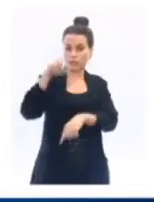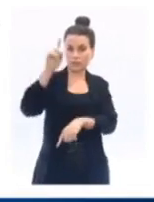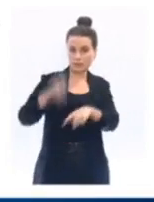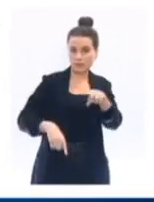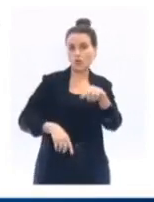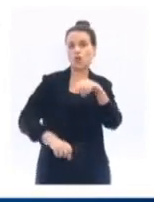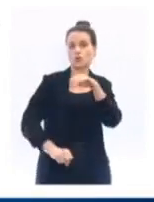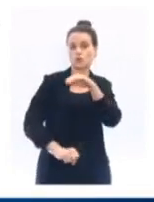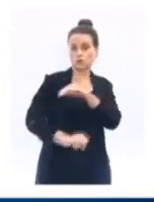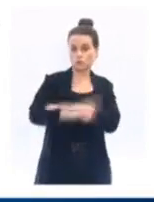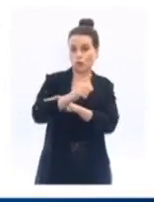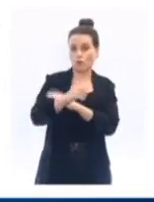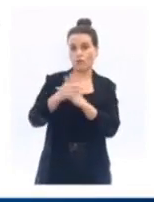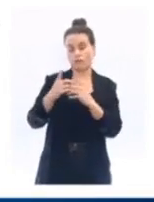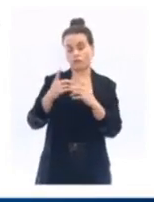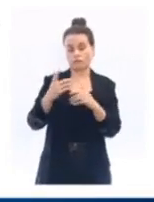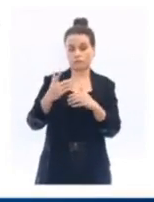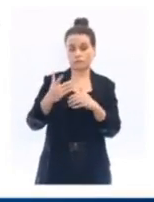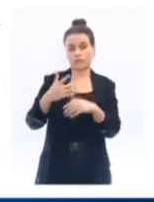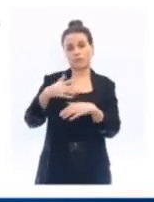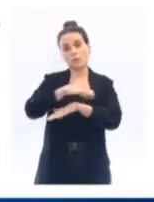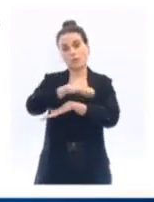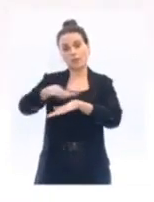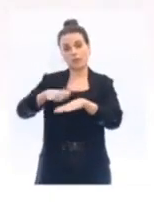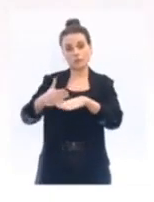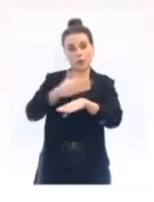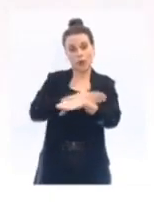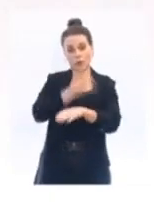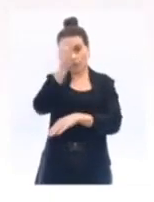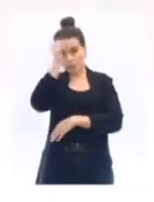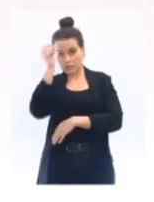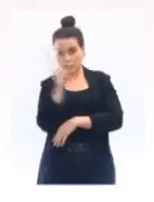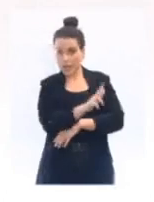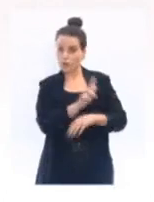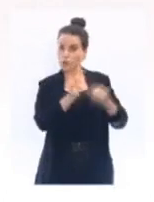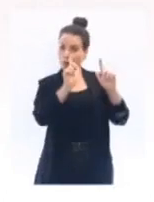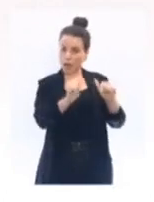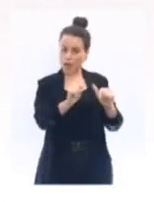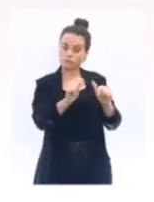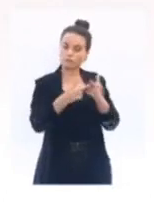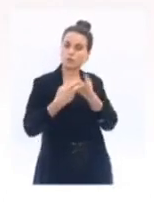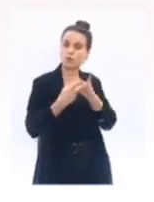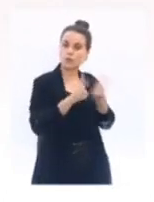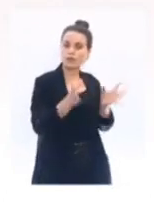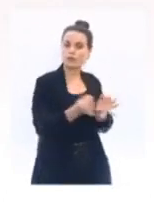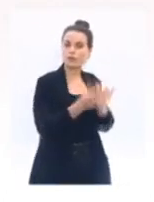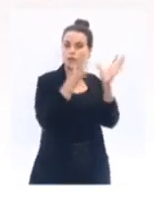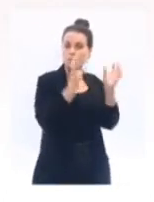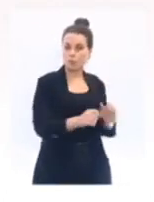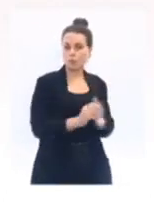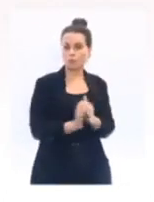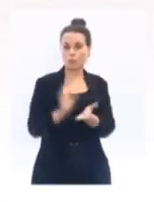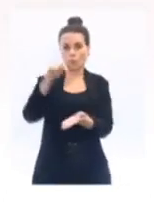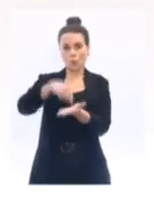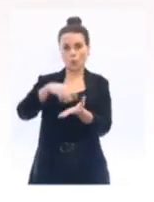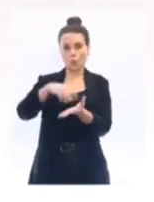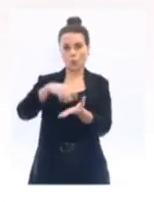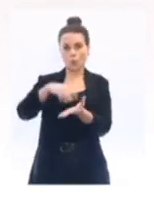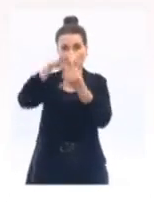préfecture. En ce qui concerne les lieux de culte, ils resteront ouverts. En revanche,